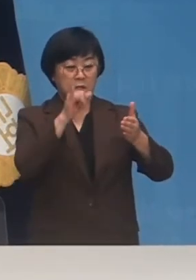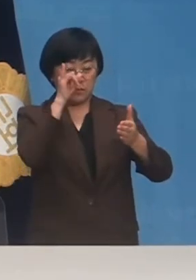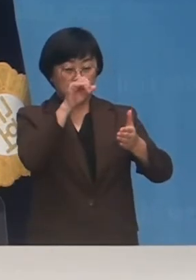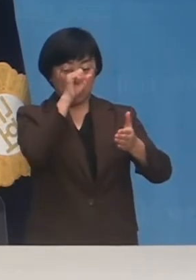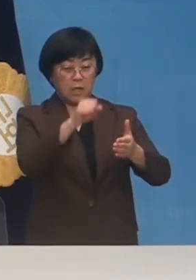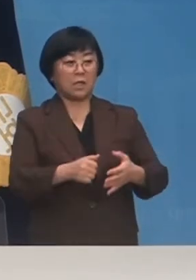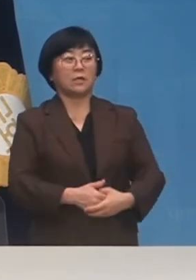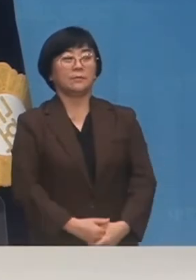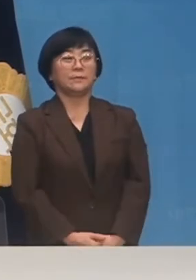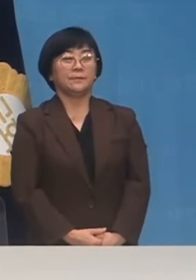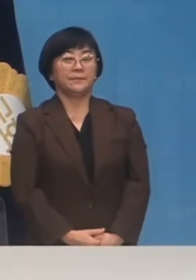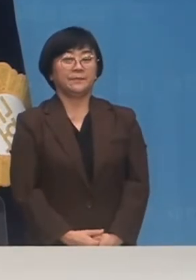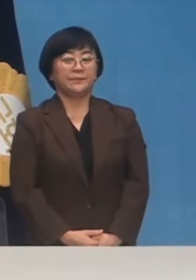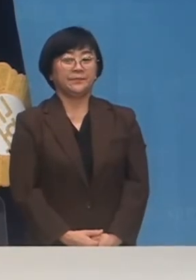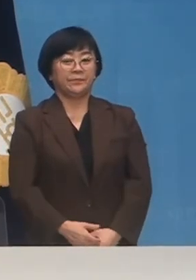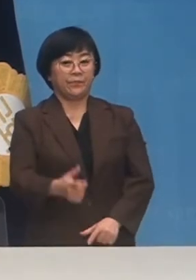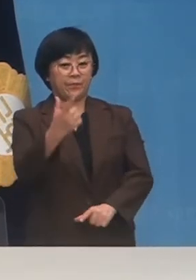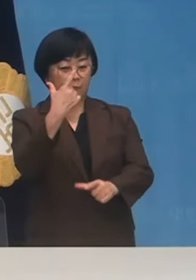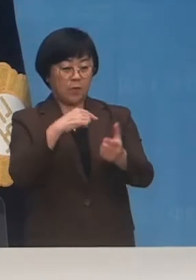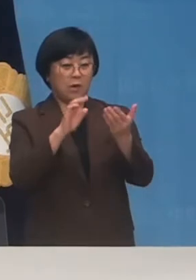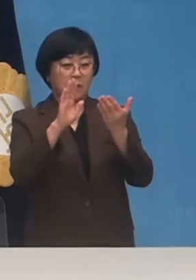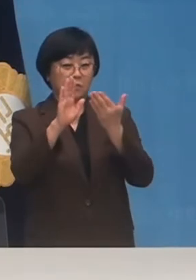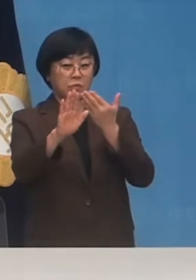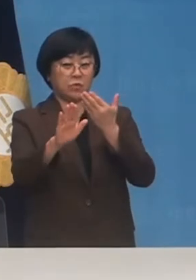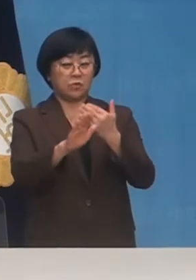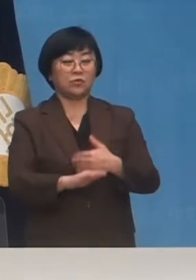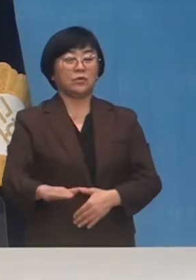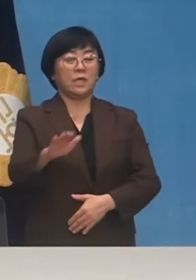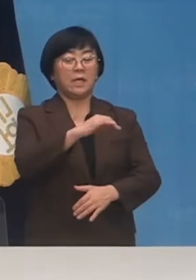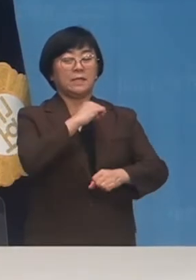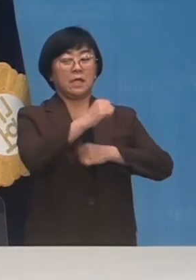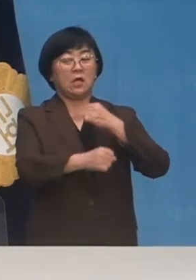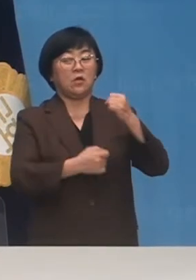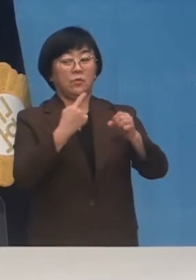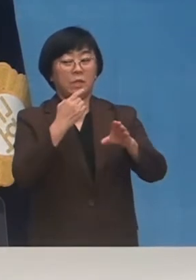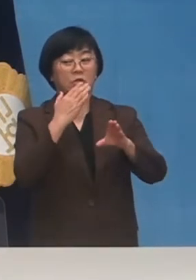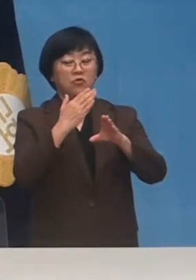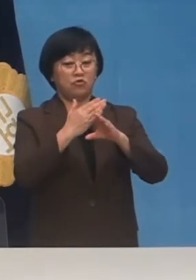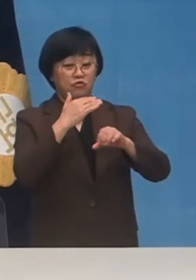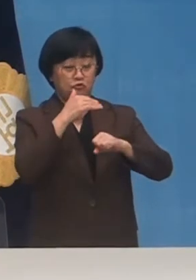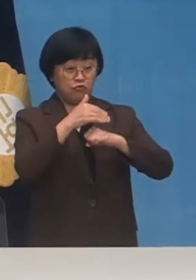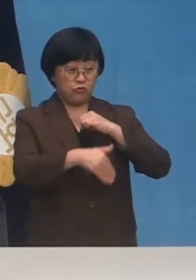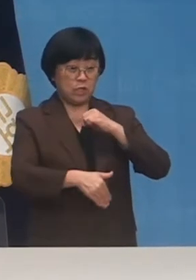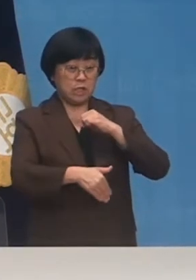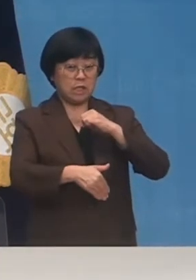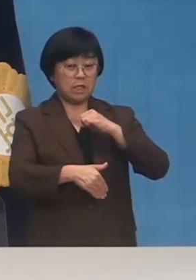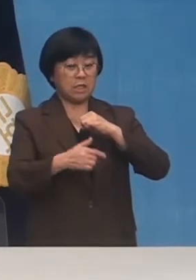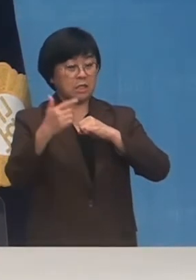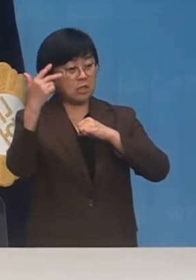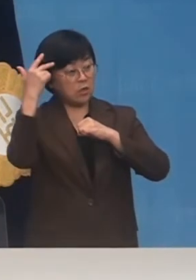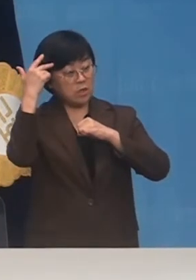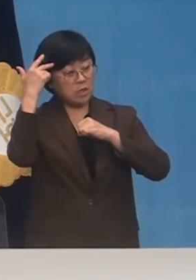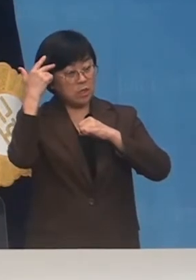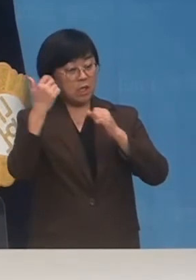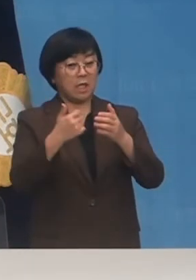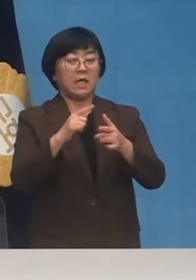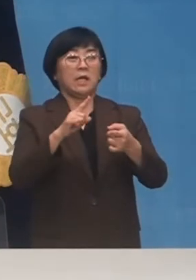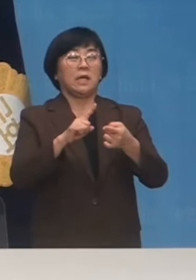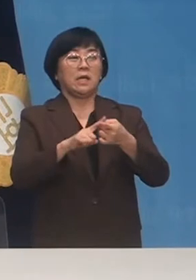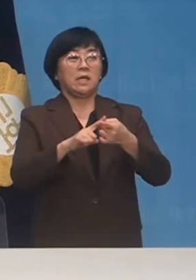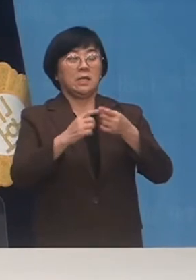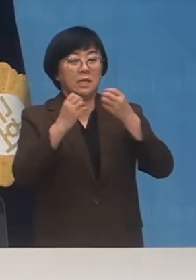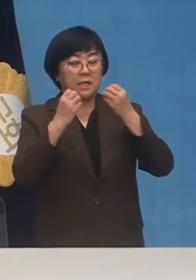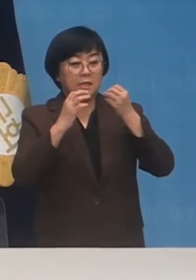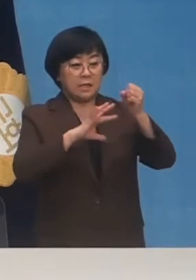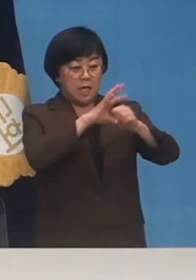한다. 더 나아가 우리의 자유민주주의 정신이 세계인들의 마음속에 자리